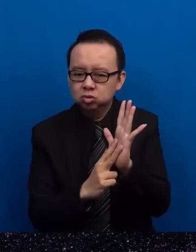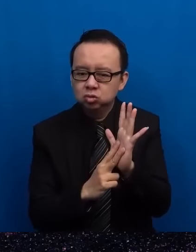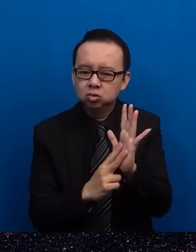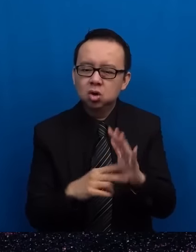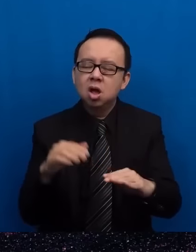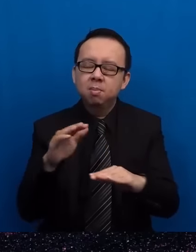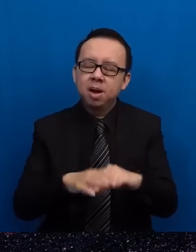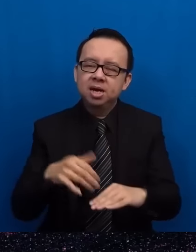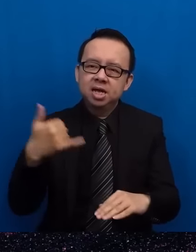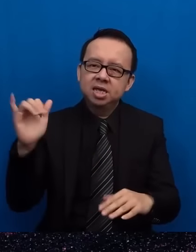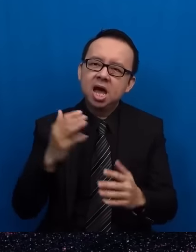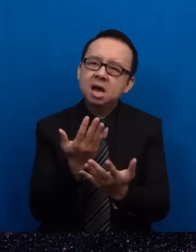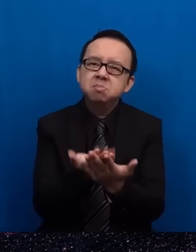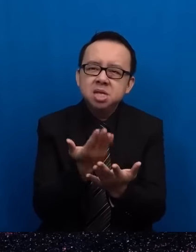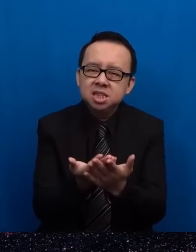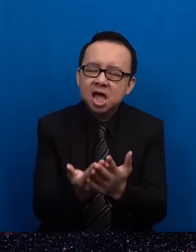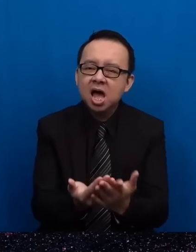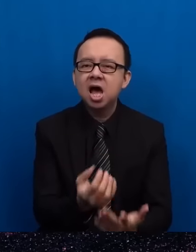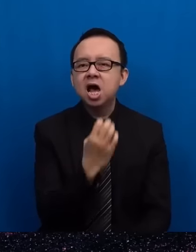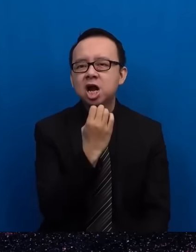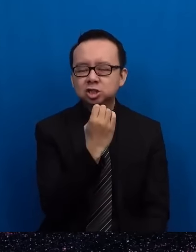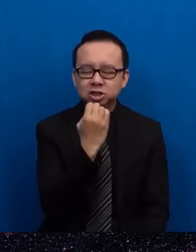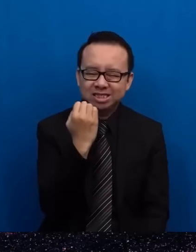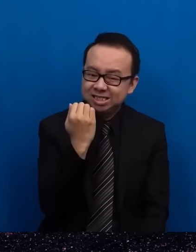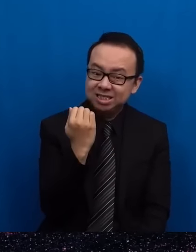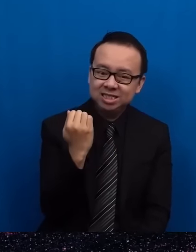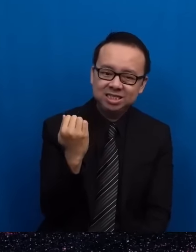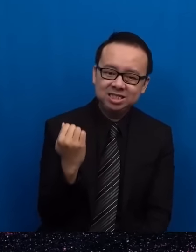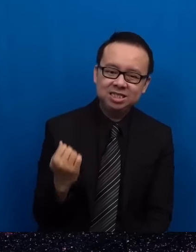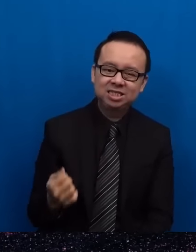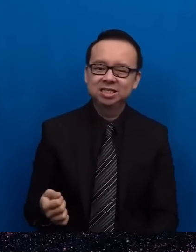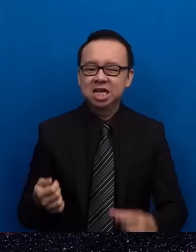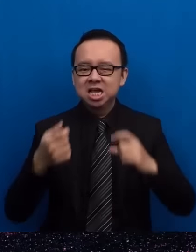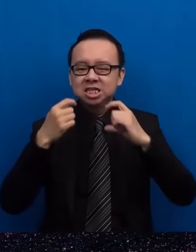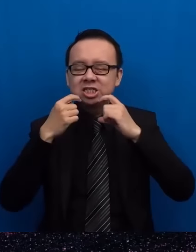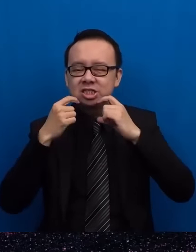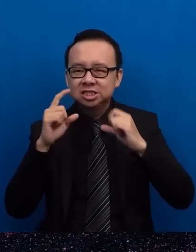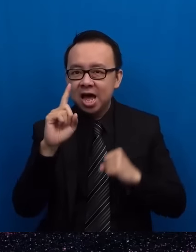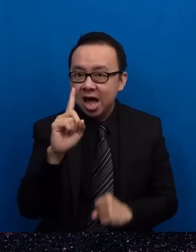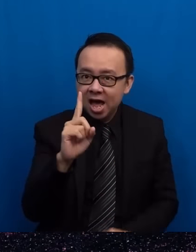beracun pada yang minta roti.